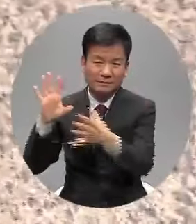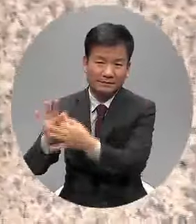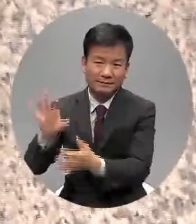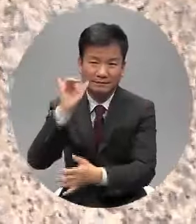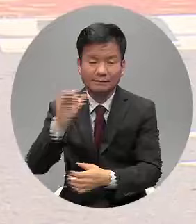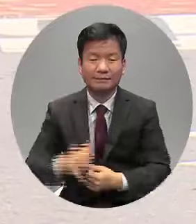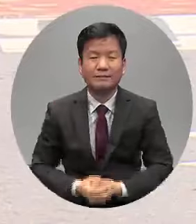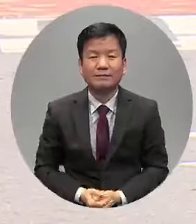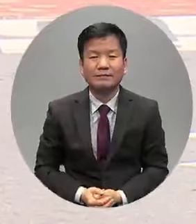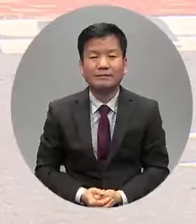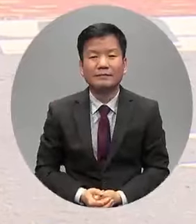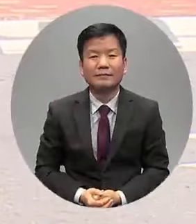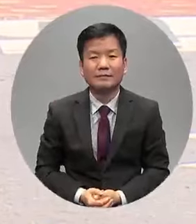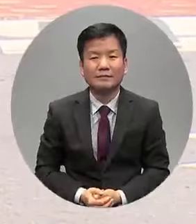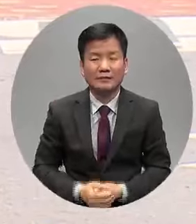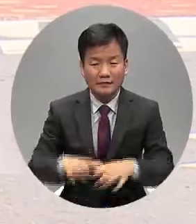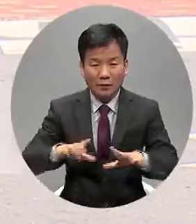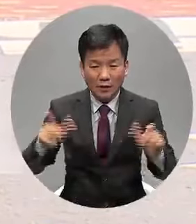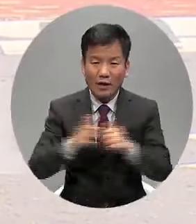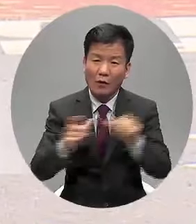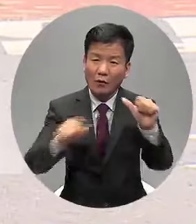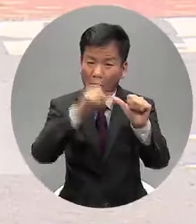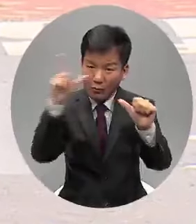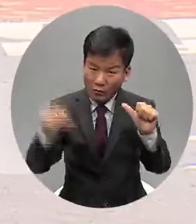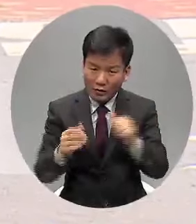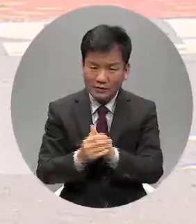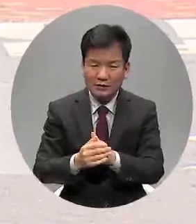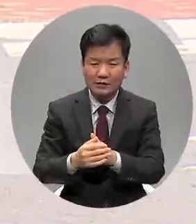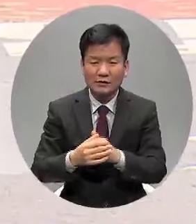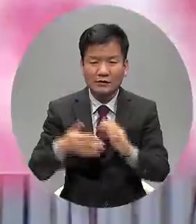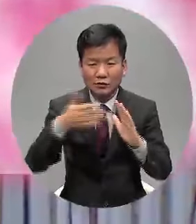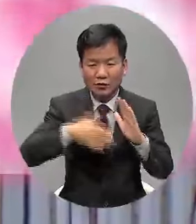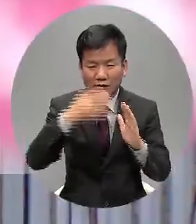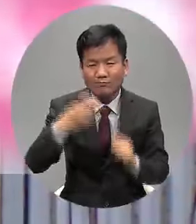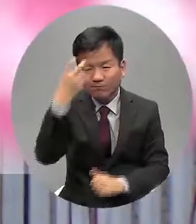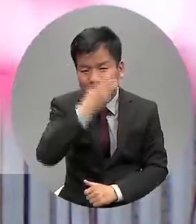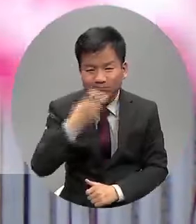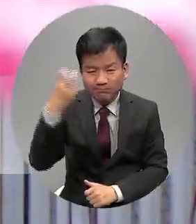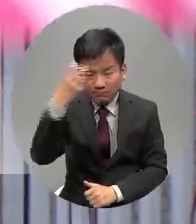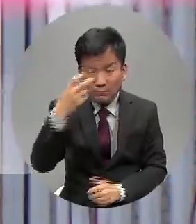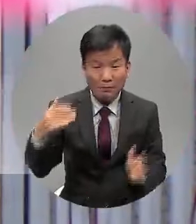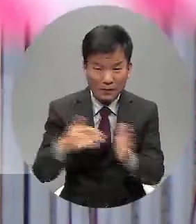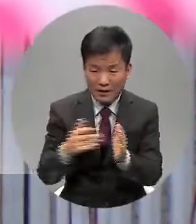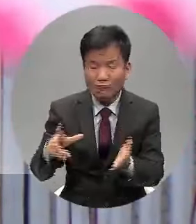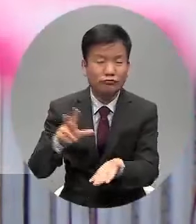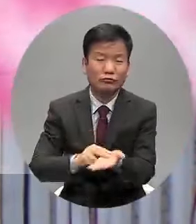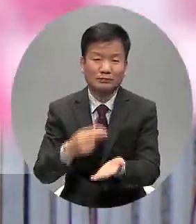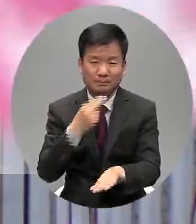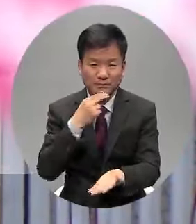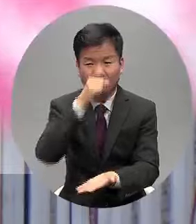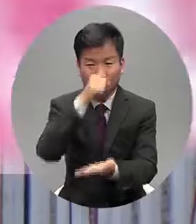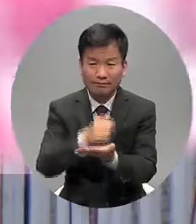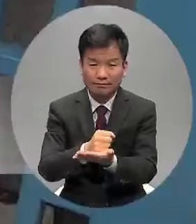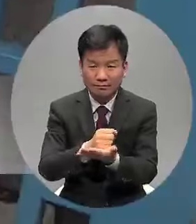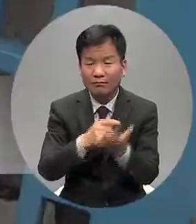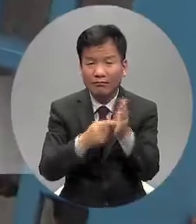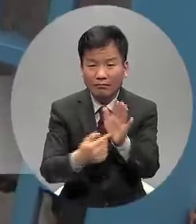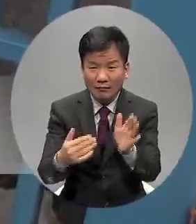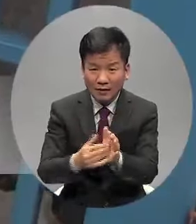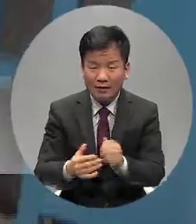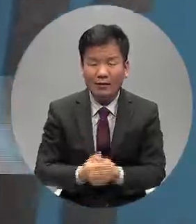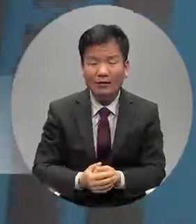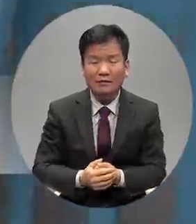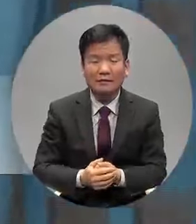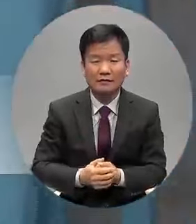있습니다. 올해 5월 학교 시설에 대한 정기 안전점검을 마쳤지만 아무 문제도 없었습니다.